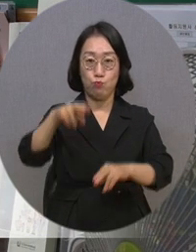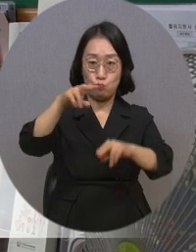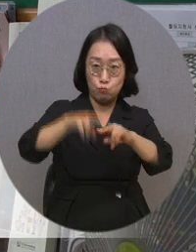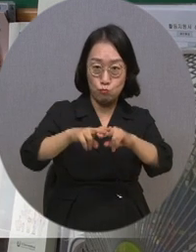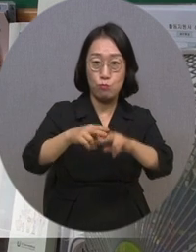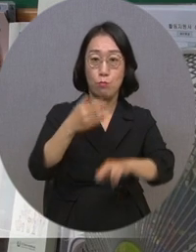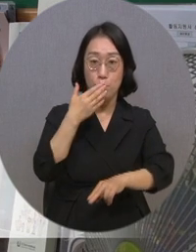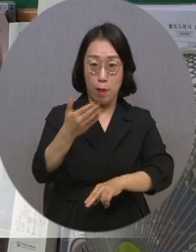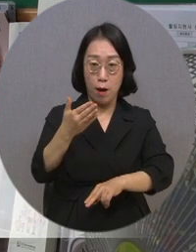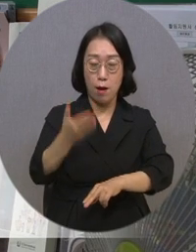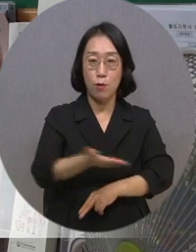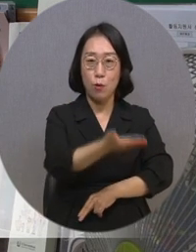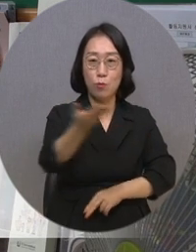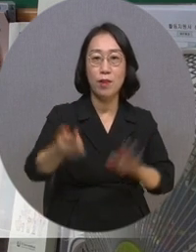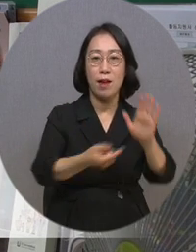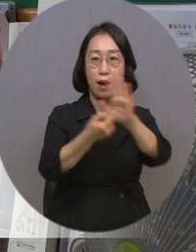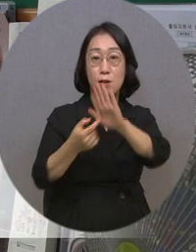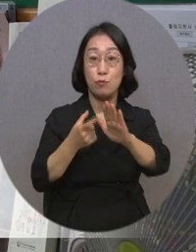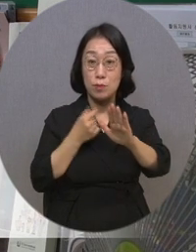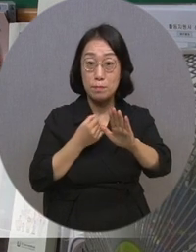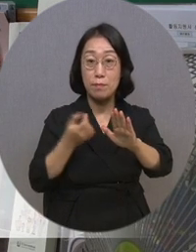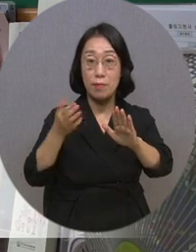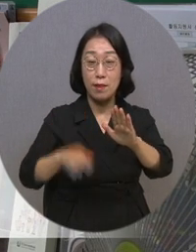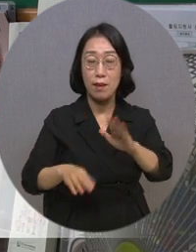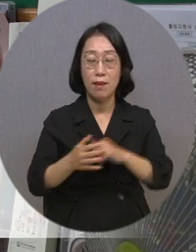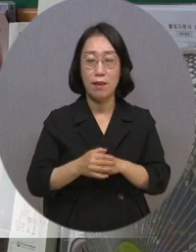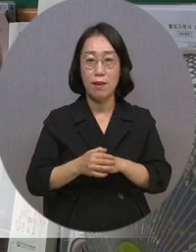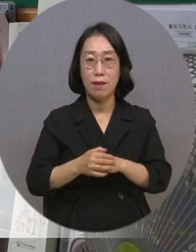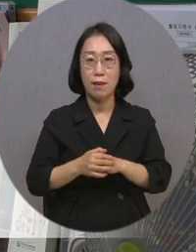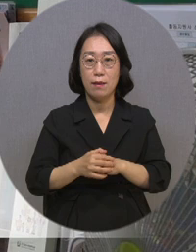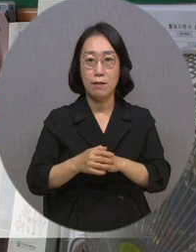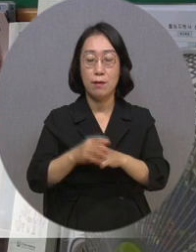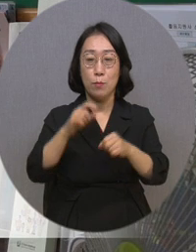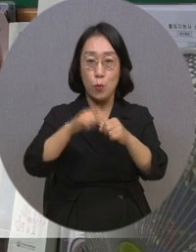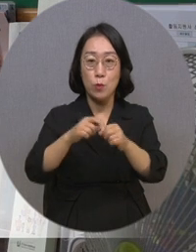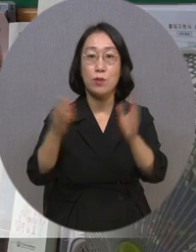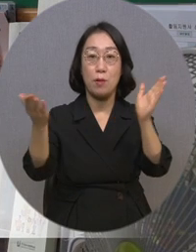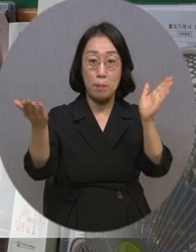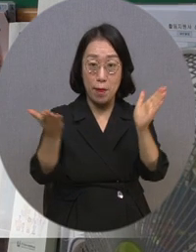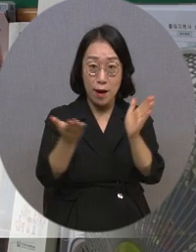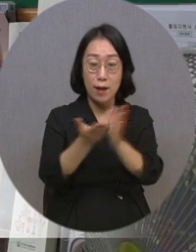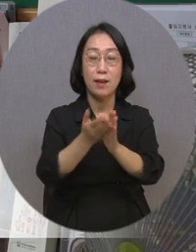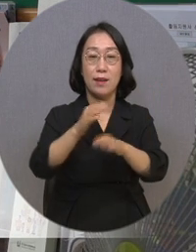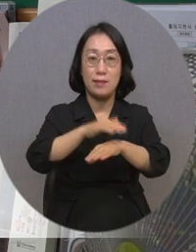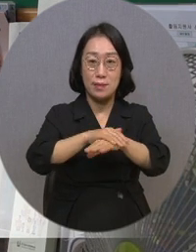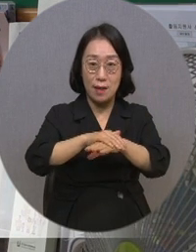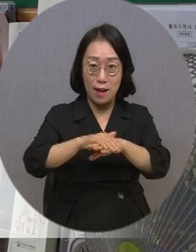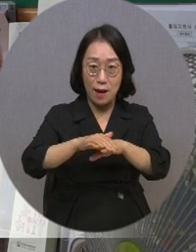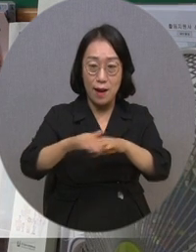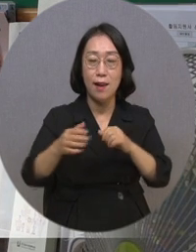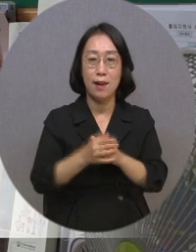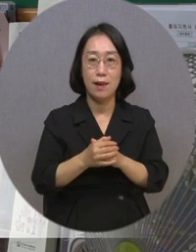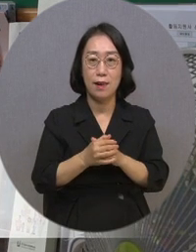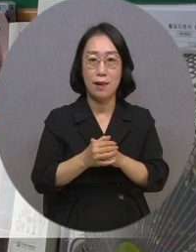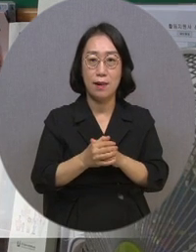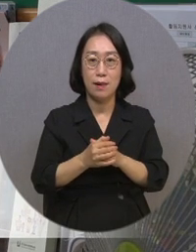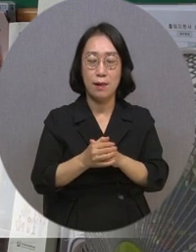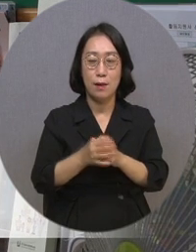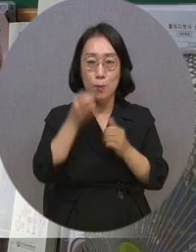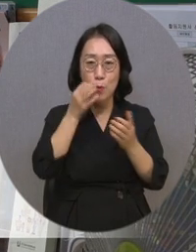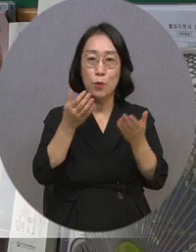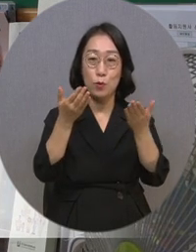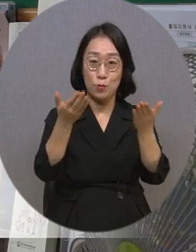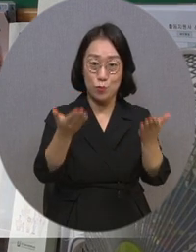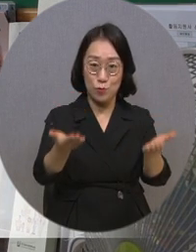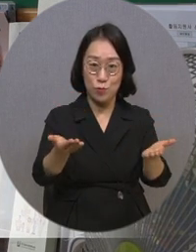사회에 알리고 싶어서 하는데, 이번에는 그런 것들이, 목적들, 저희가 했던 것들이 되게